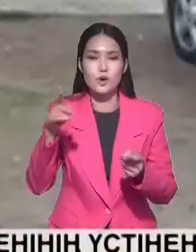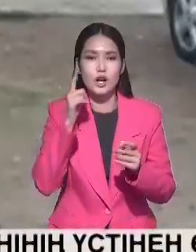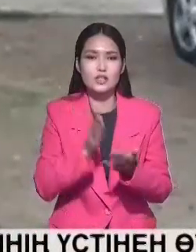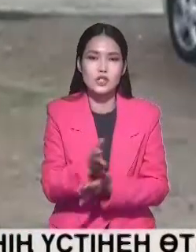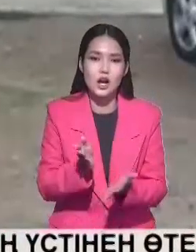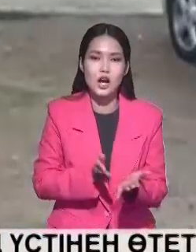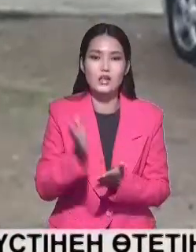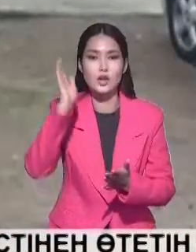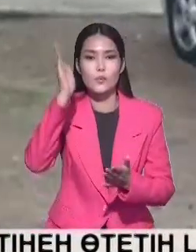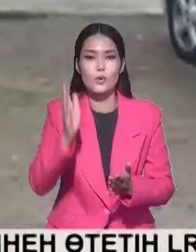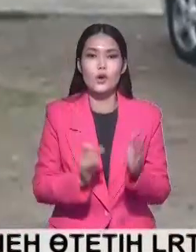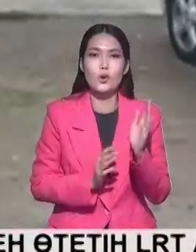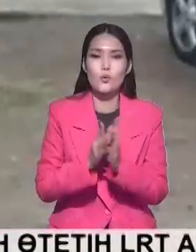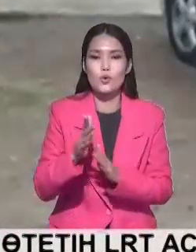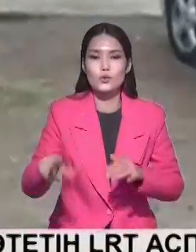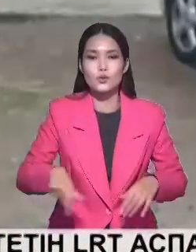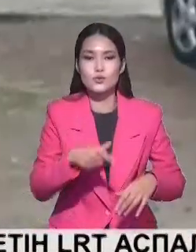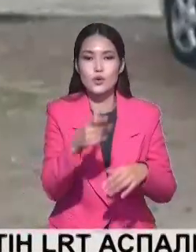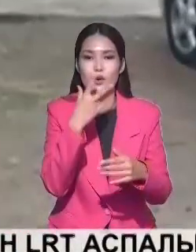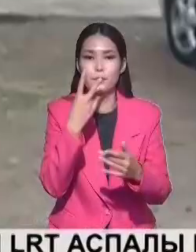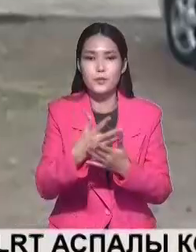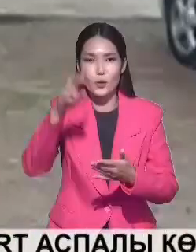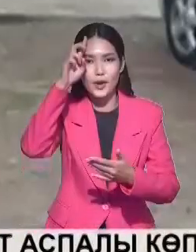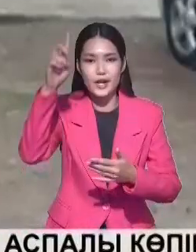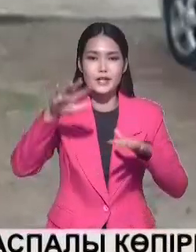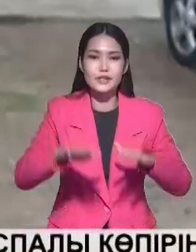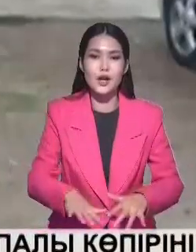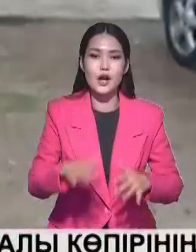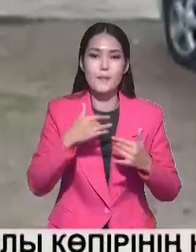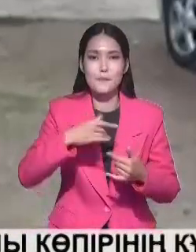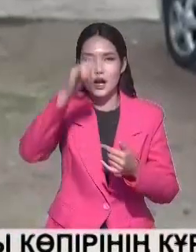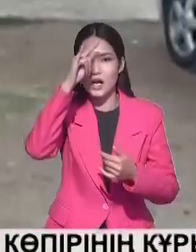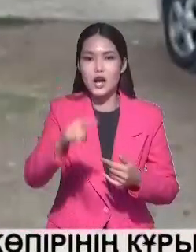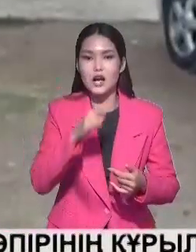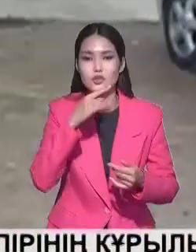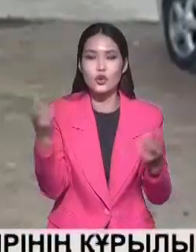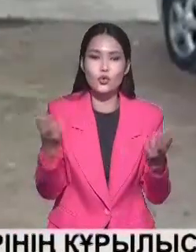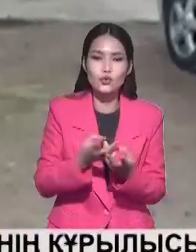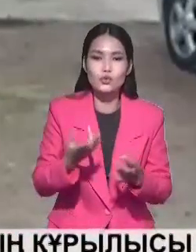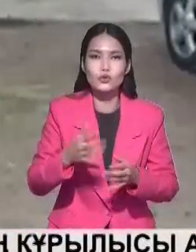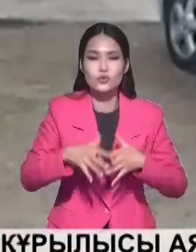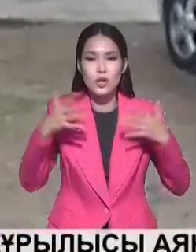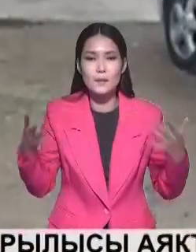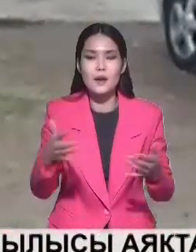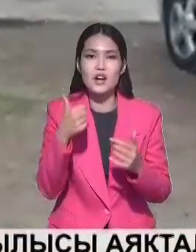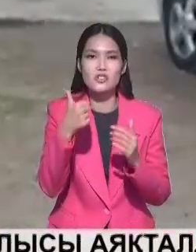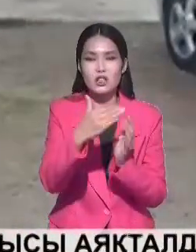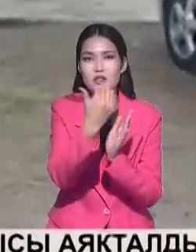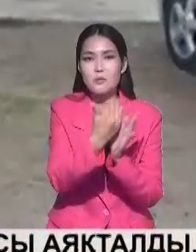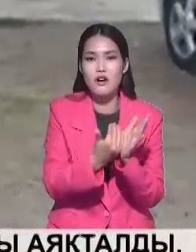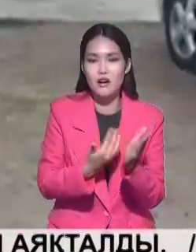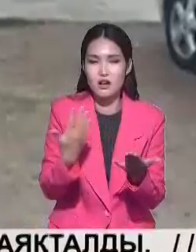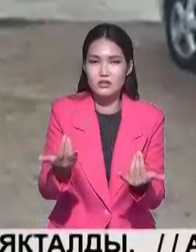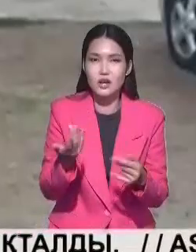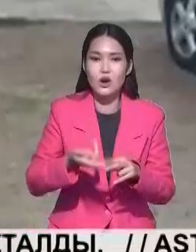келешекте өсіп, өніп, мынау елімізді, жерімізді тазастау үшін бұл өте бір жақсы бағдарлама болып тұр. Қазіргі